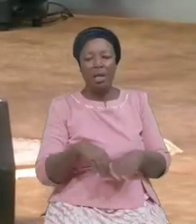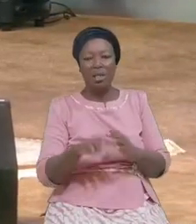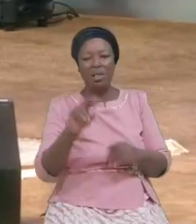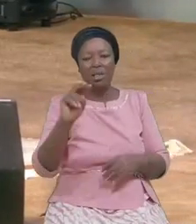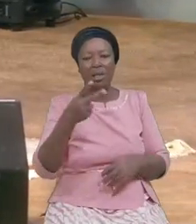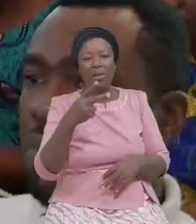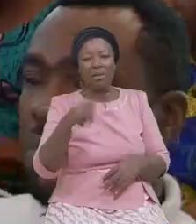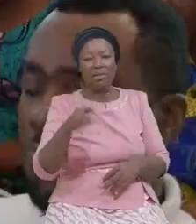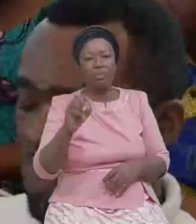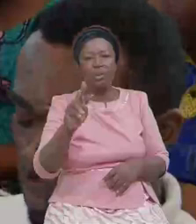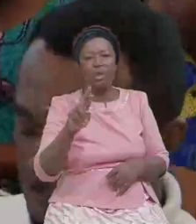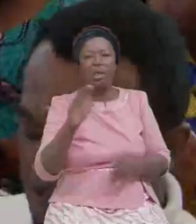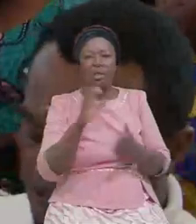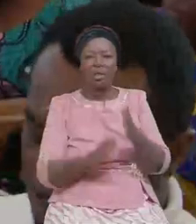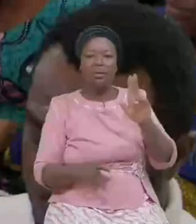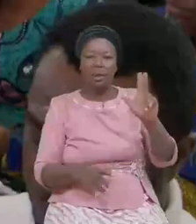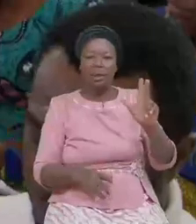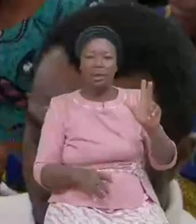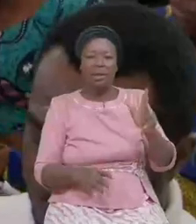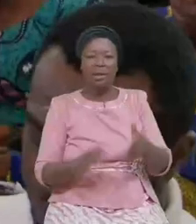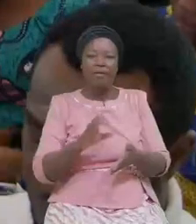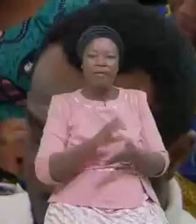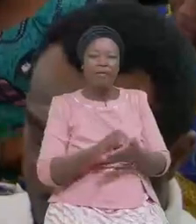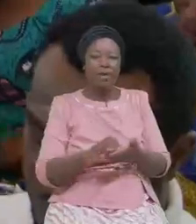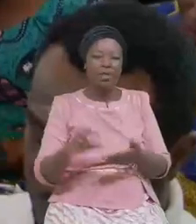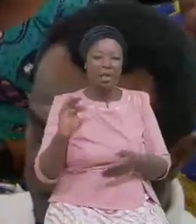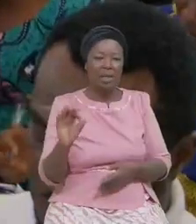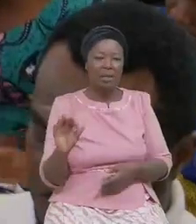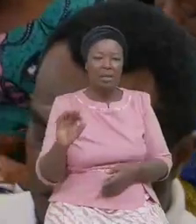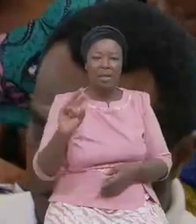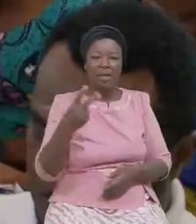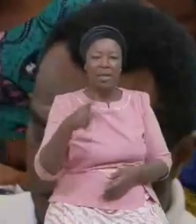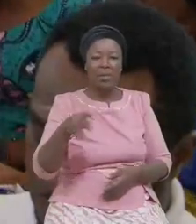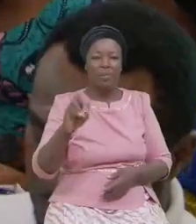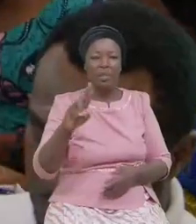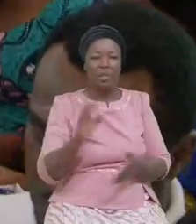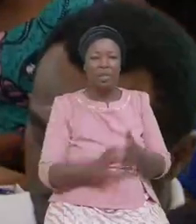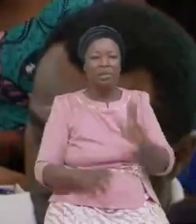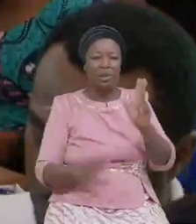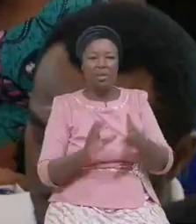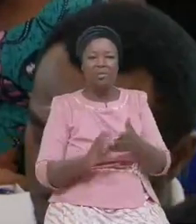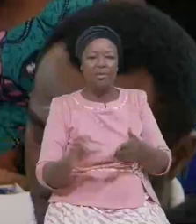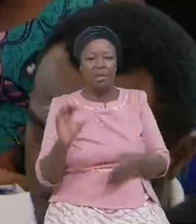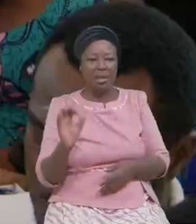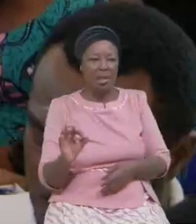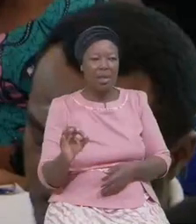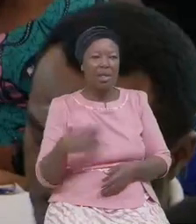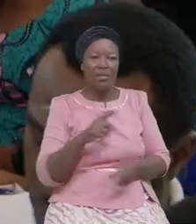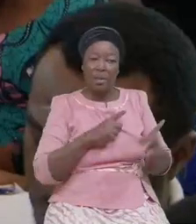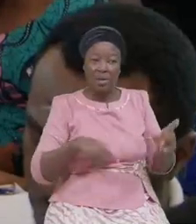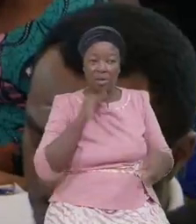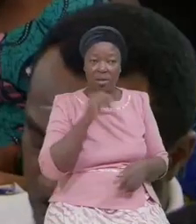2 Pierre chapitre 3, le verset 9. 2 Pierre 3, verset 9. 2 Pierre 3, 9.